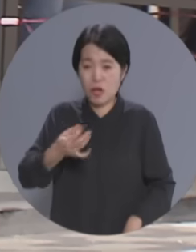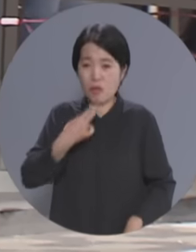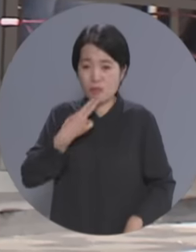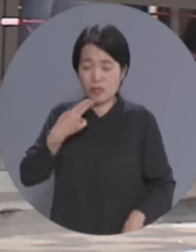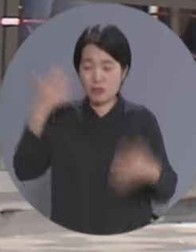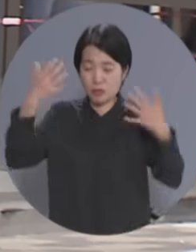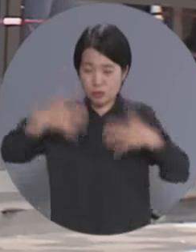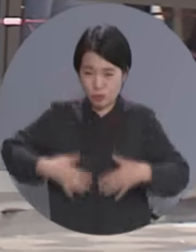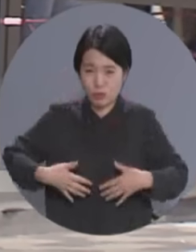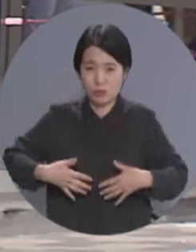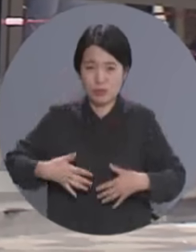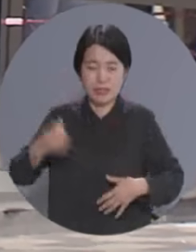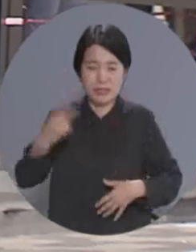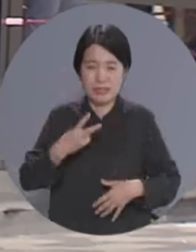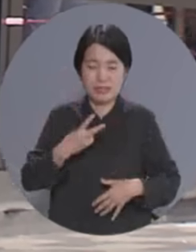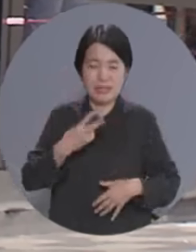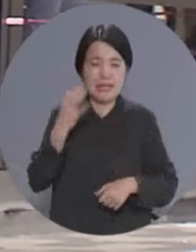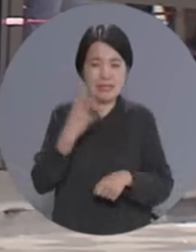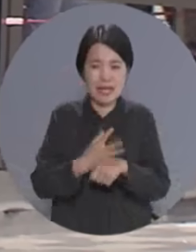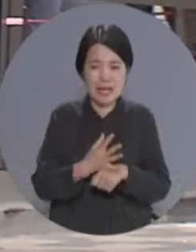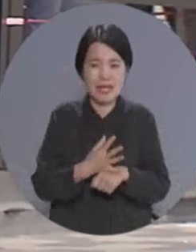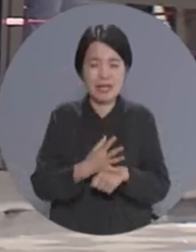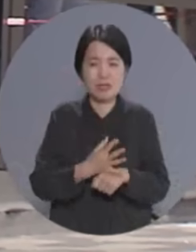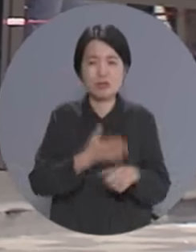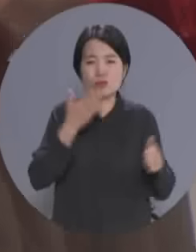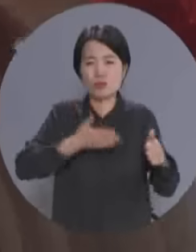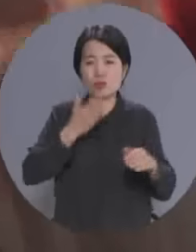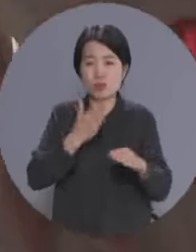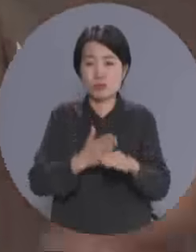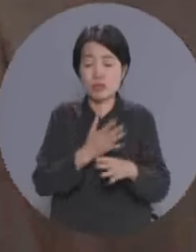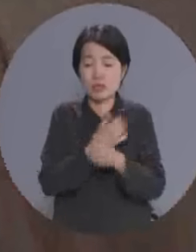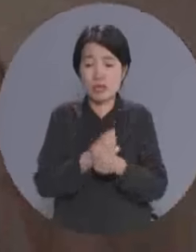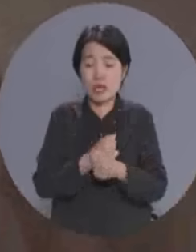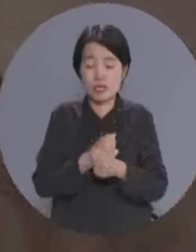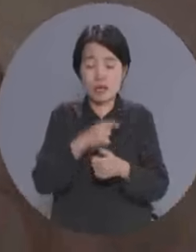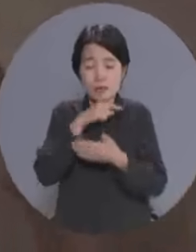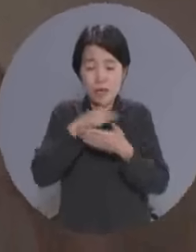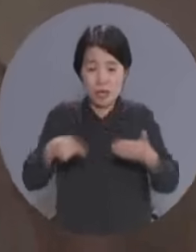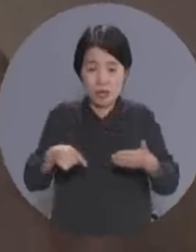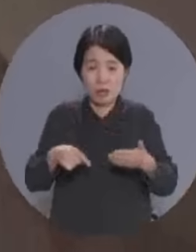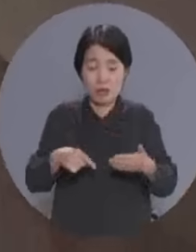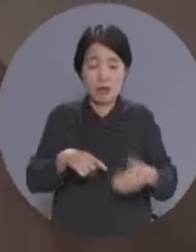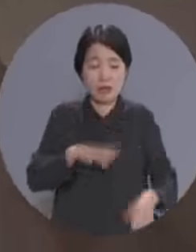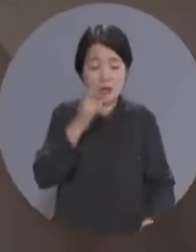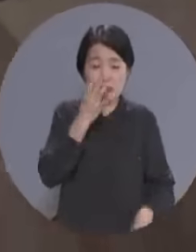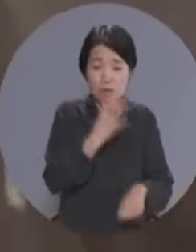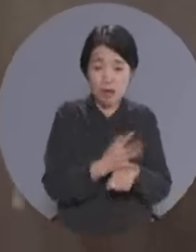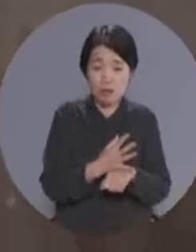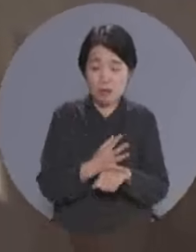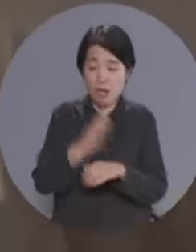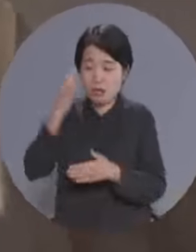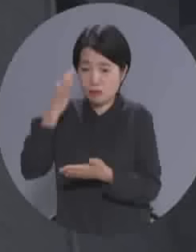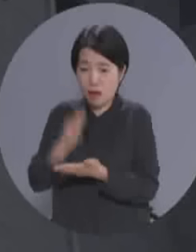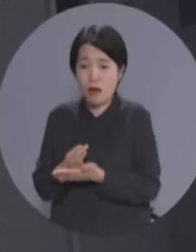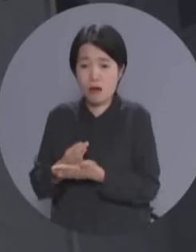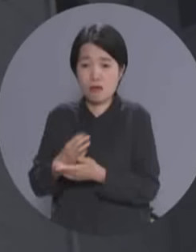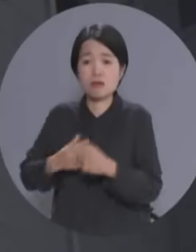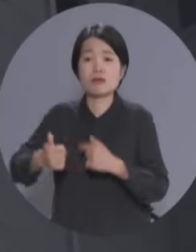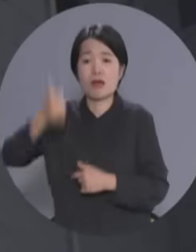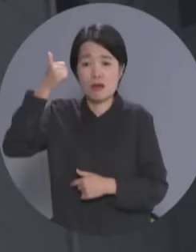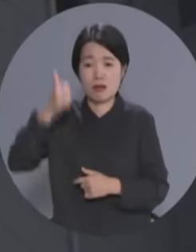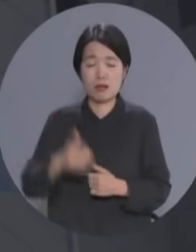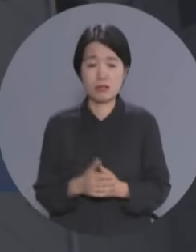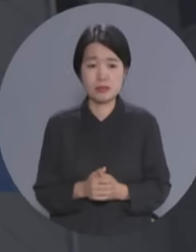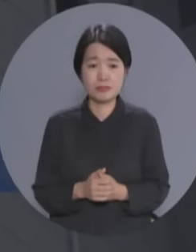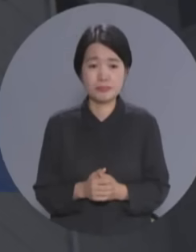후 재분양을 권고하고 있다고 말합니다 계약금을 날려도 기존 분양가보다 저렴하기 때문입니다 객님